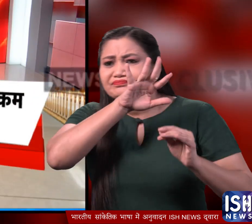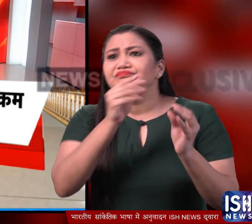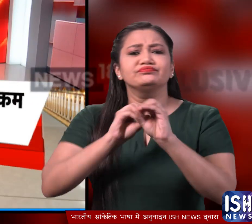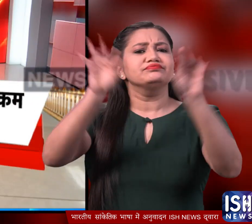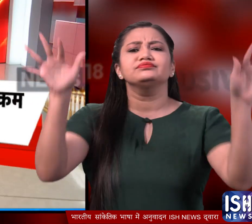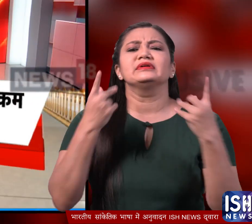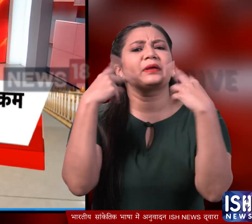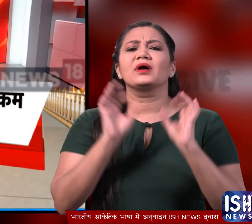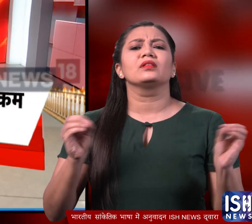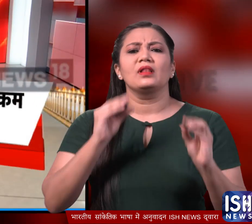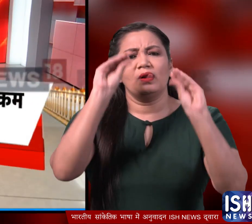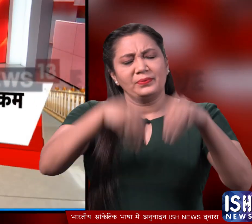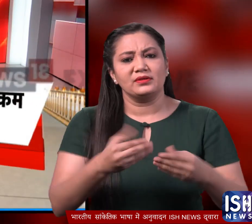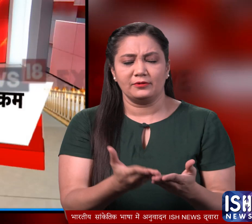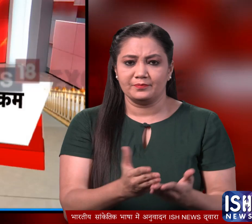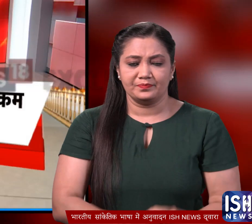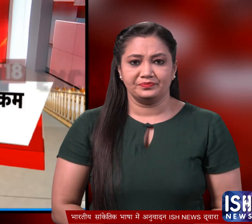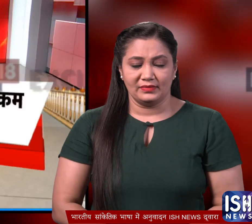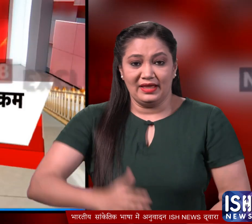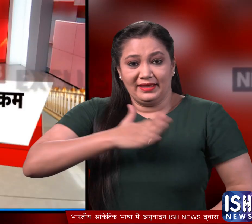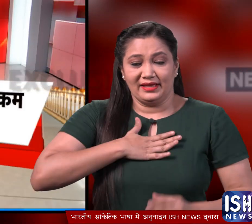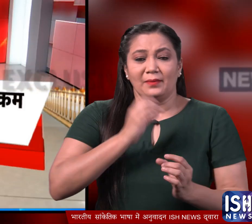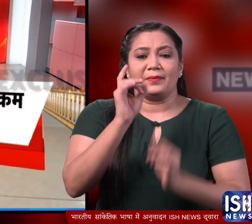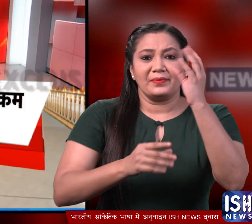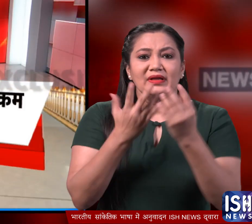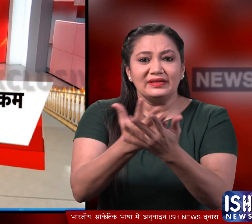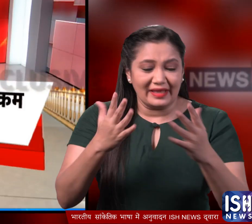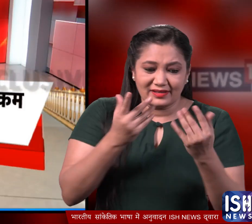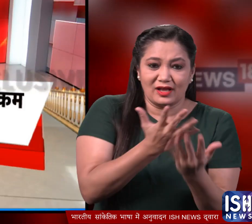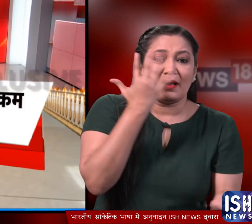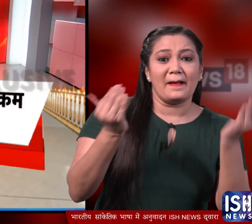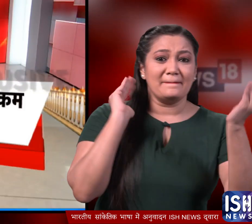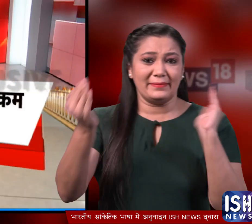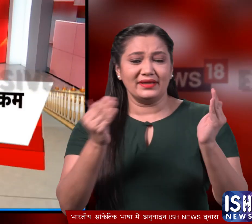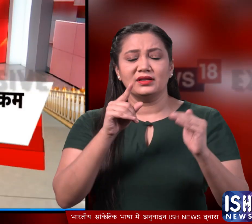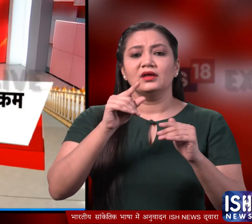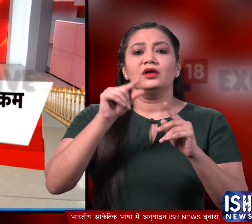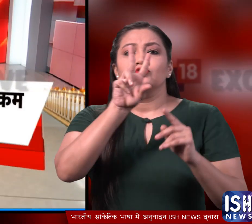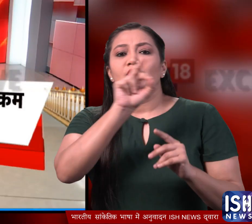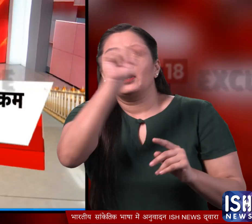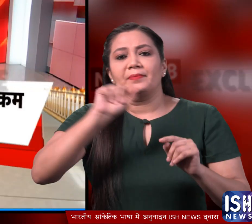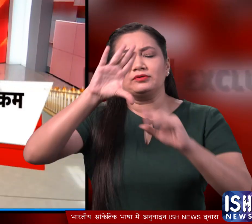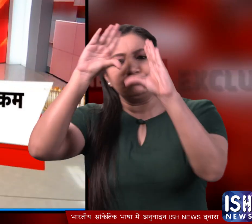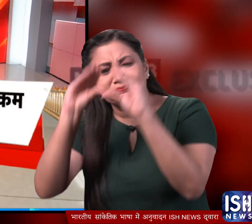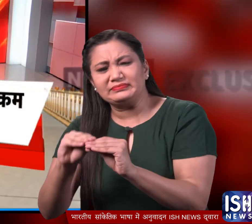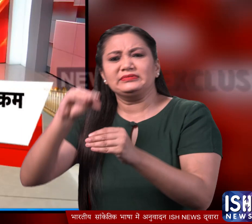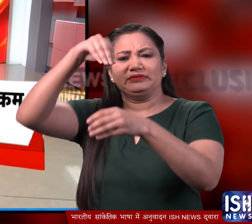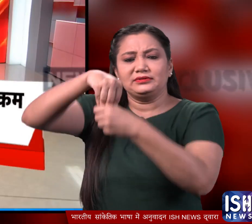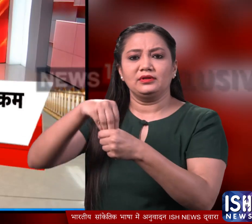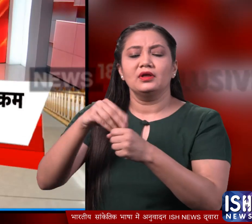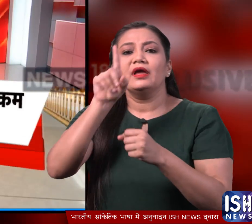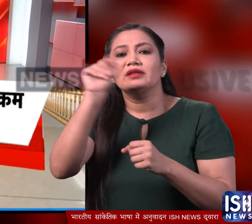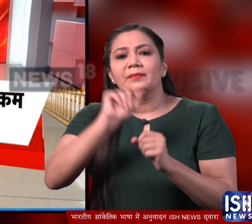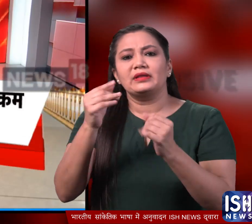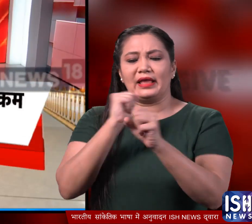کم پردوشن پھیلے اصل میں گرین پٹاکوں میں سامانے پٹاکوں سے کم قریب 20% پارٹیکلٹ میٹر نکلتا ہے